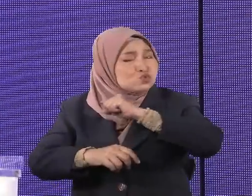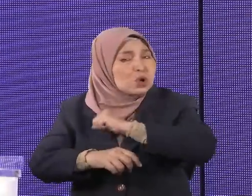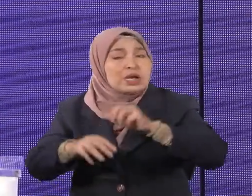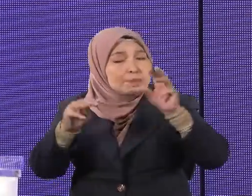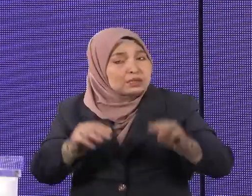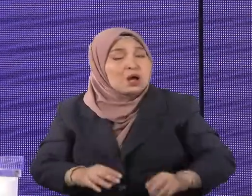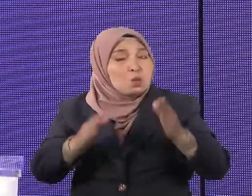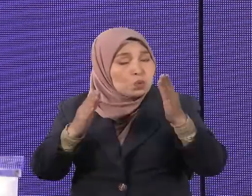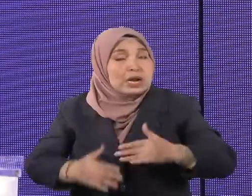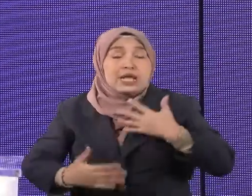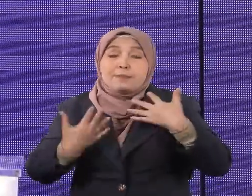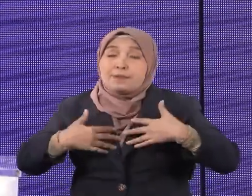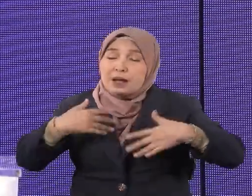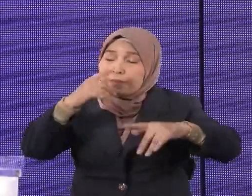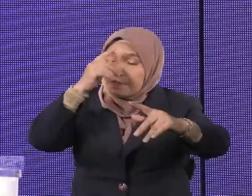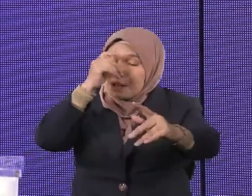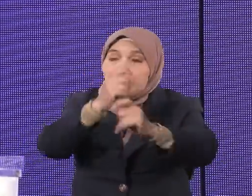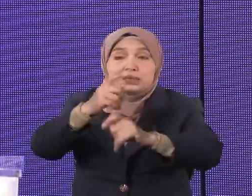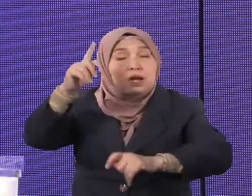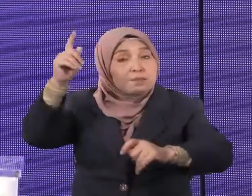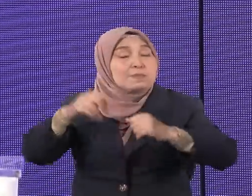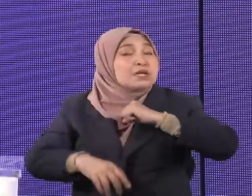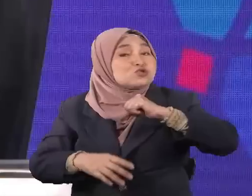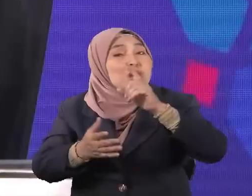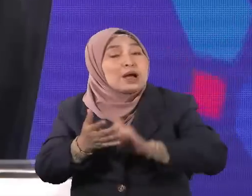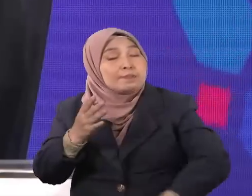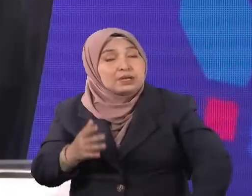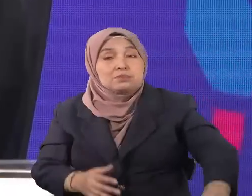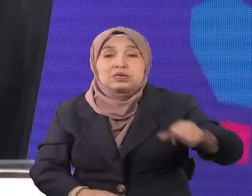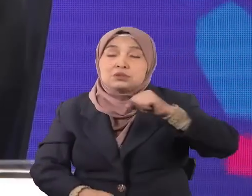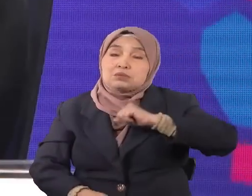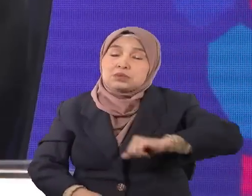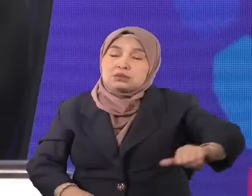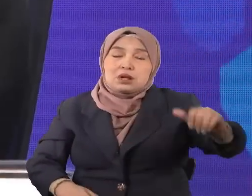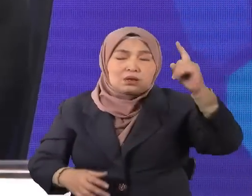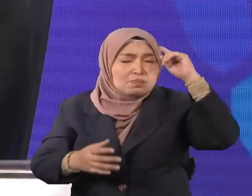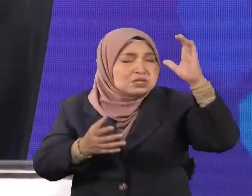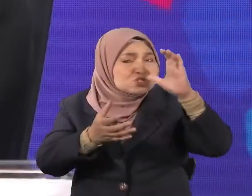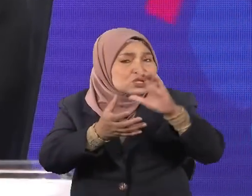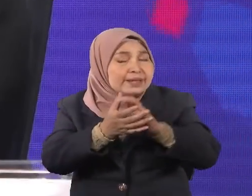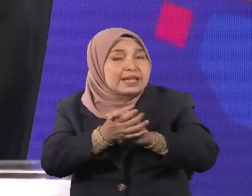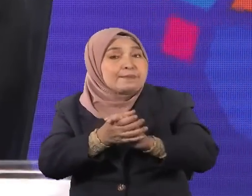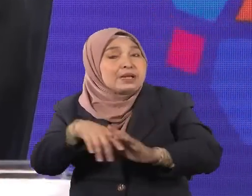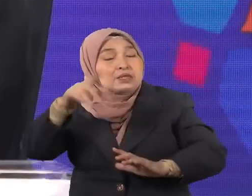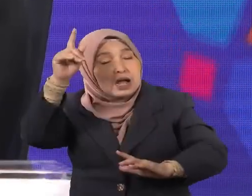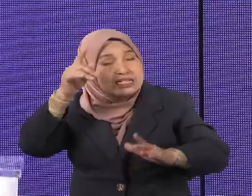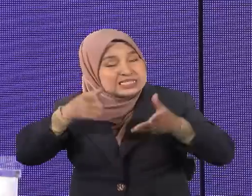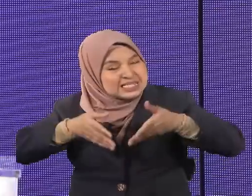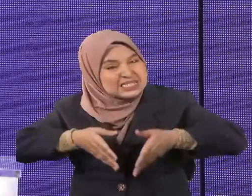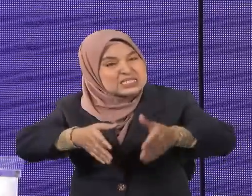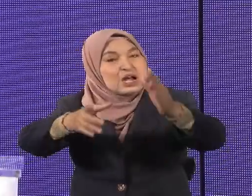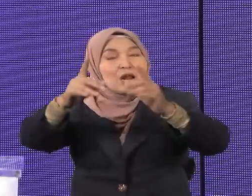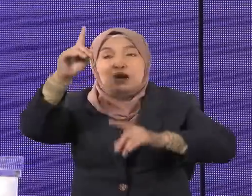takwa yang mencapai tahap ihsan ini dia memperjuangkan apa? Dia memperjuangkan ketauhidan. Dia memperjuangkan fi sabilillah.